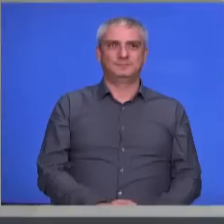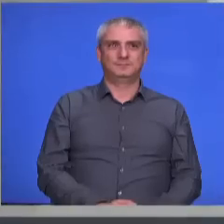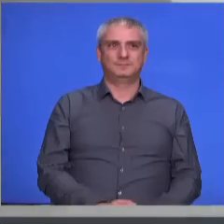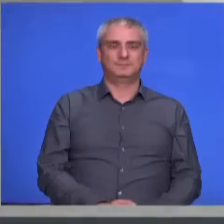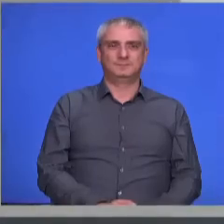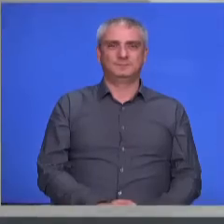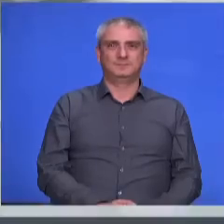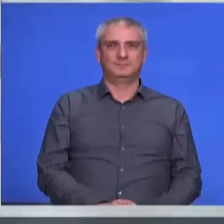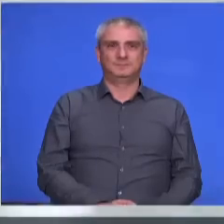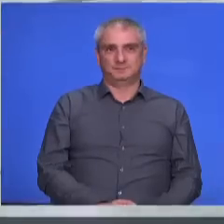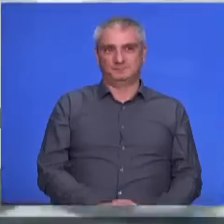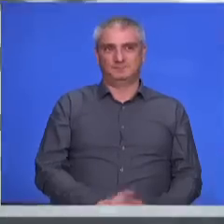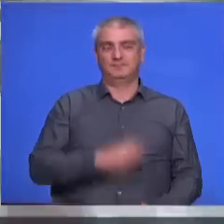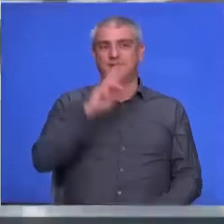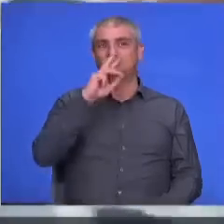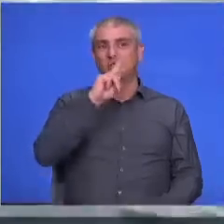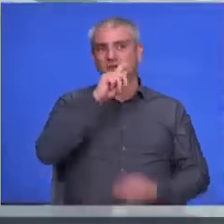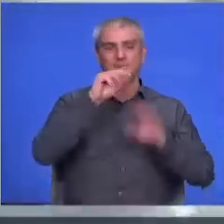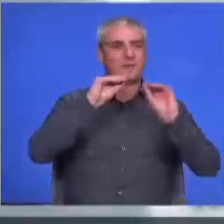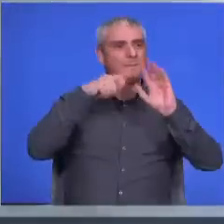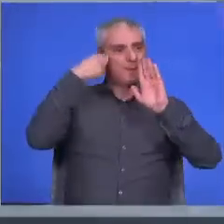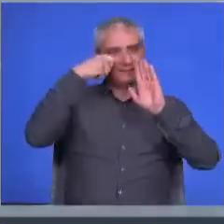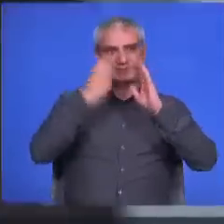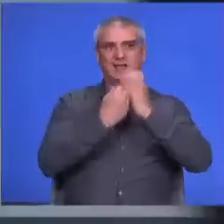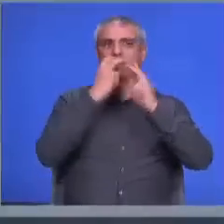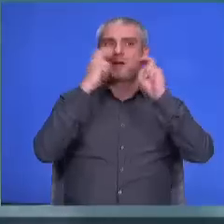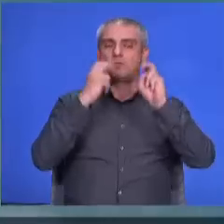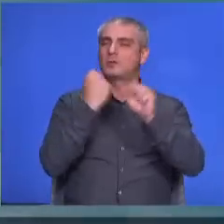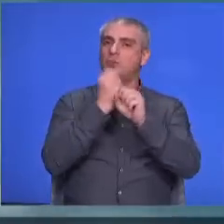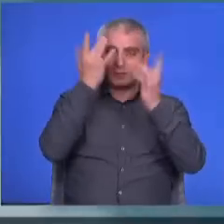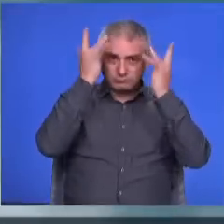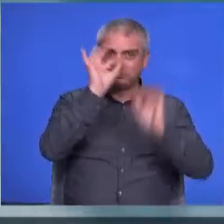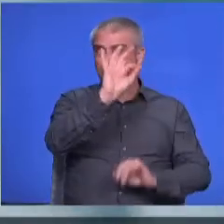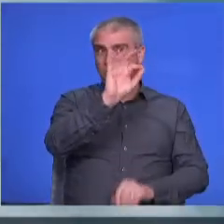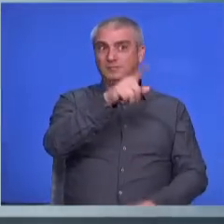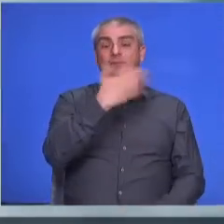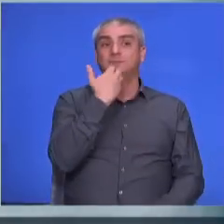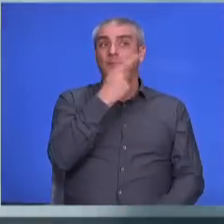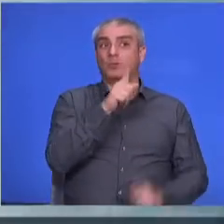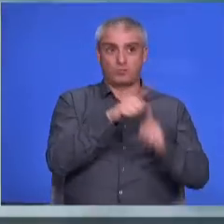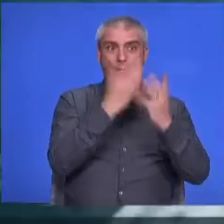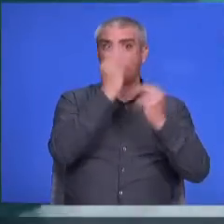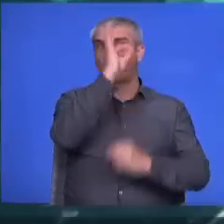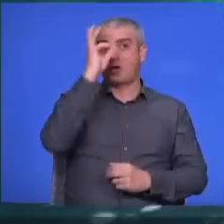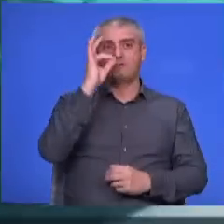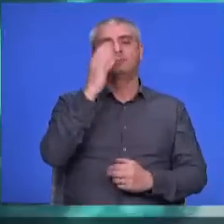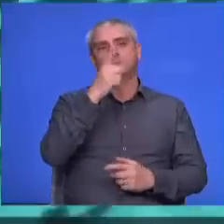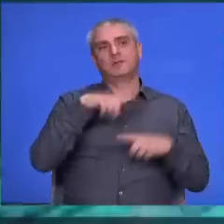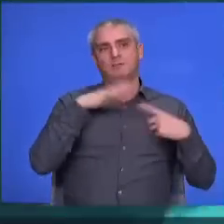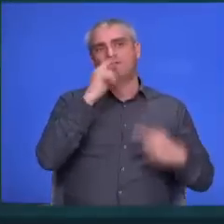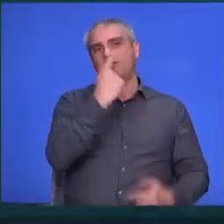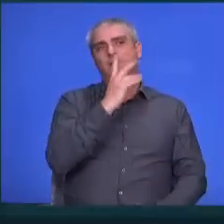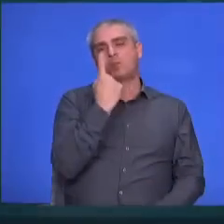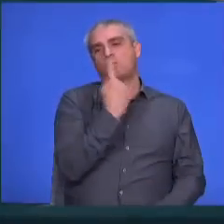רג'ינה קרוסבי, במאית סרטים שהקימה עמותה שפועלת למענו, מספרת לנו שכמו לא מעט כוכבים, גם החיים של ולדימיר די